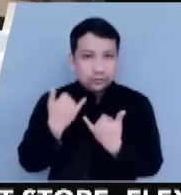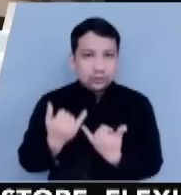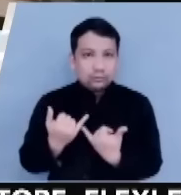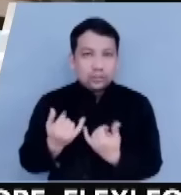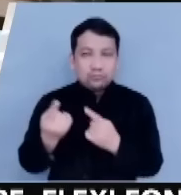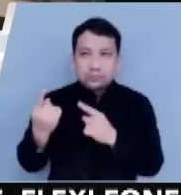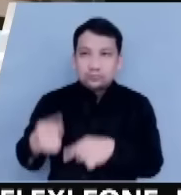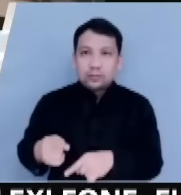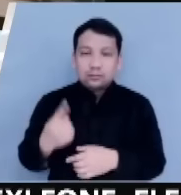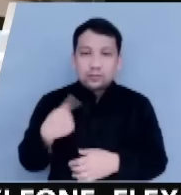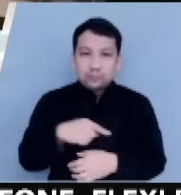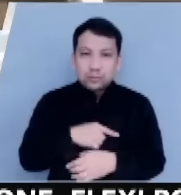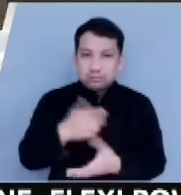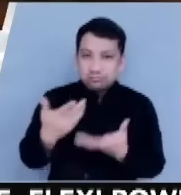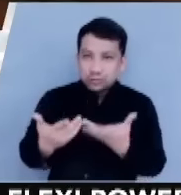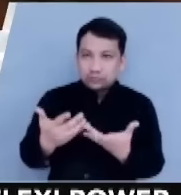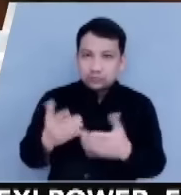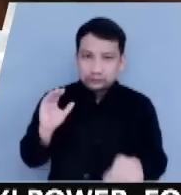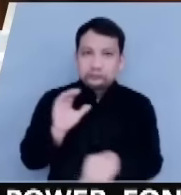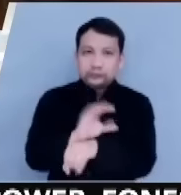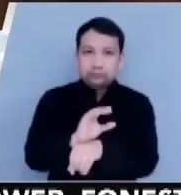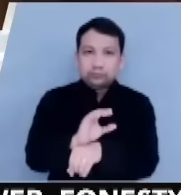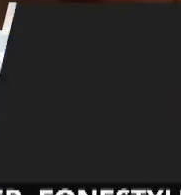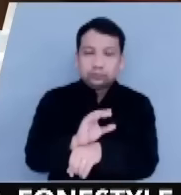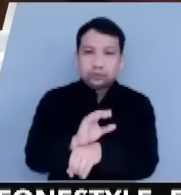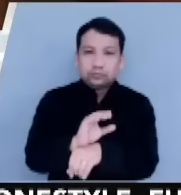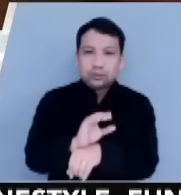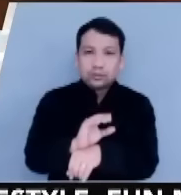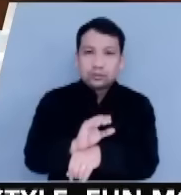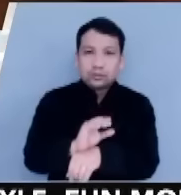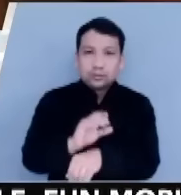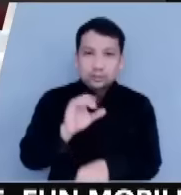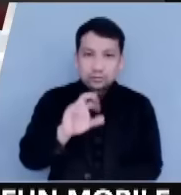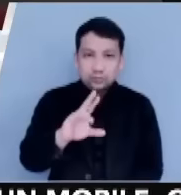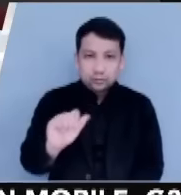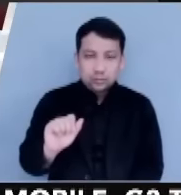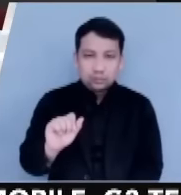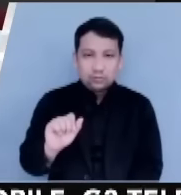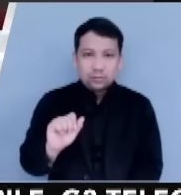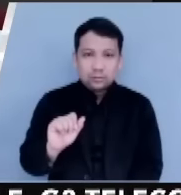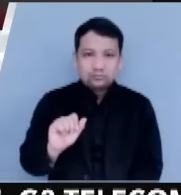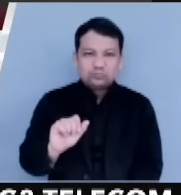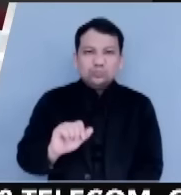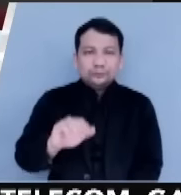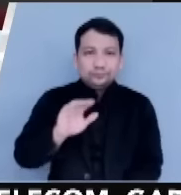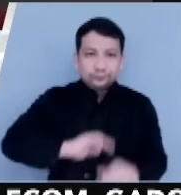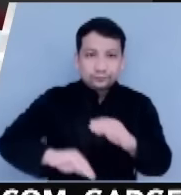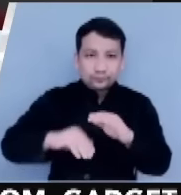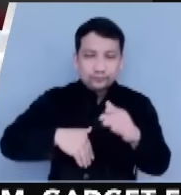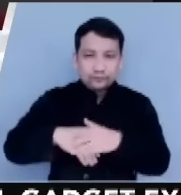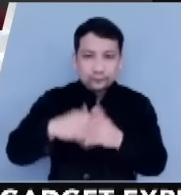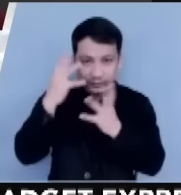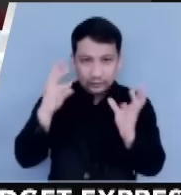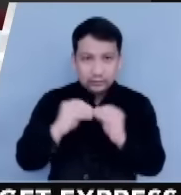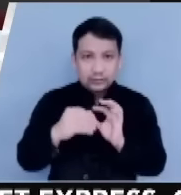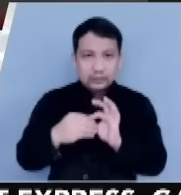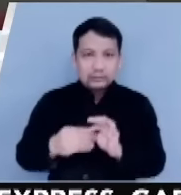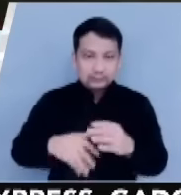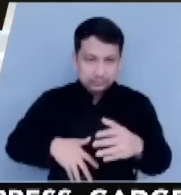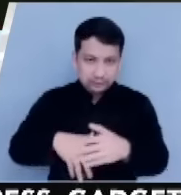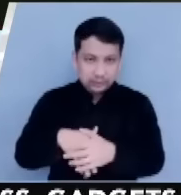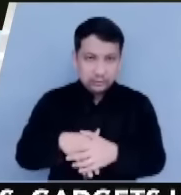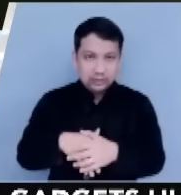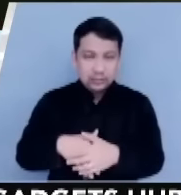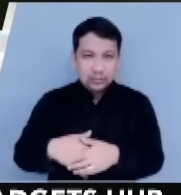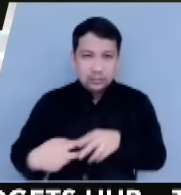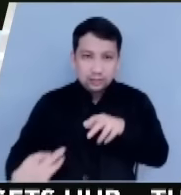it's possible, it's happening in other countries too. Ang surrogacy ay pagdadalang tao mula sa punla na hindi kanya. Ini-inject sa